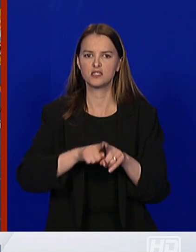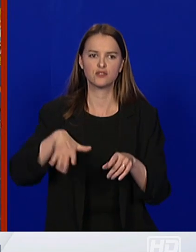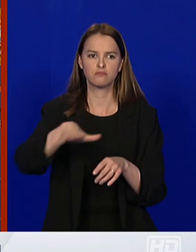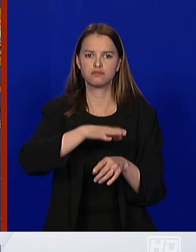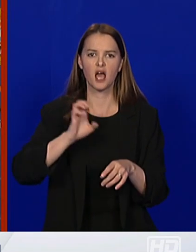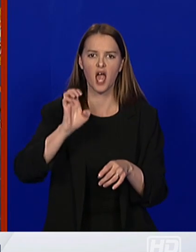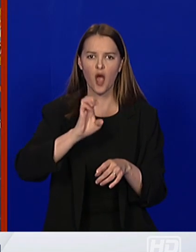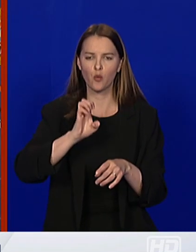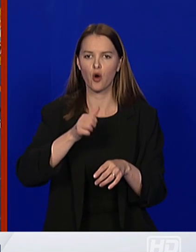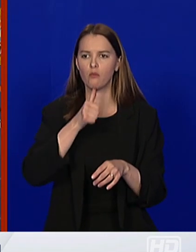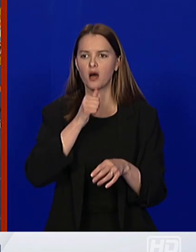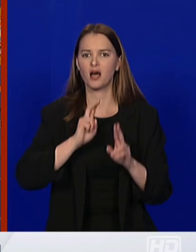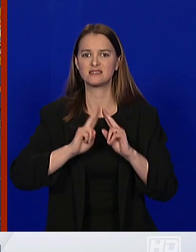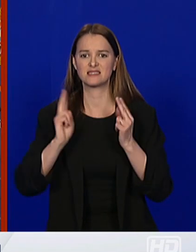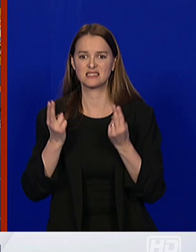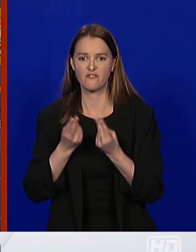diljem svijeta,